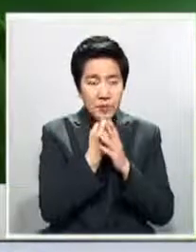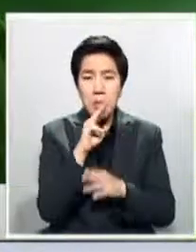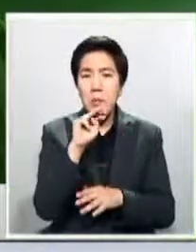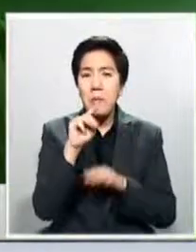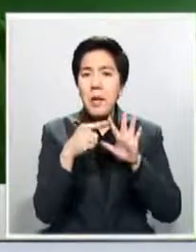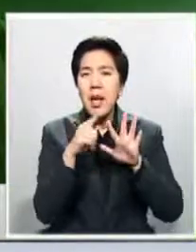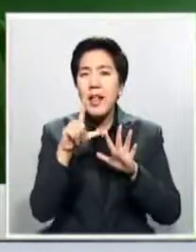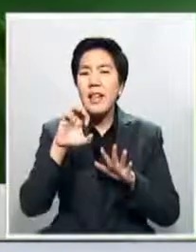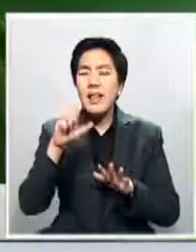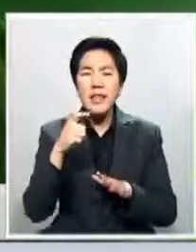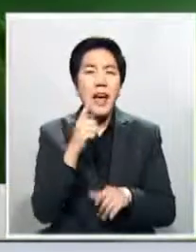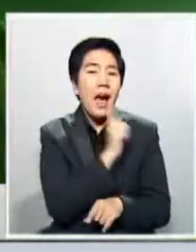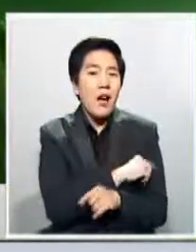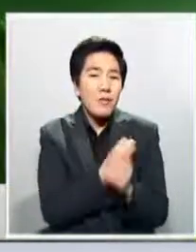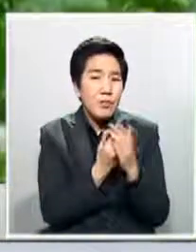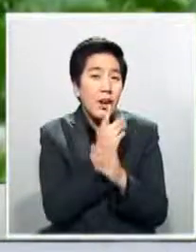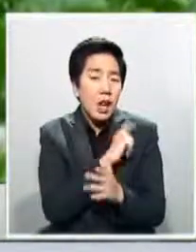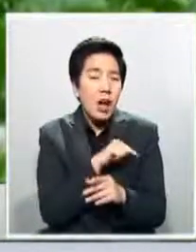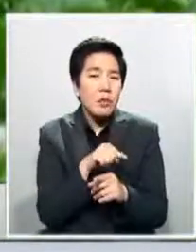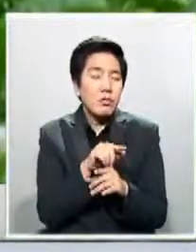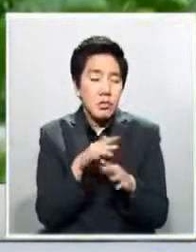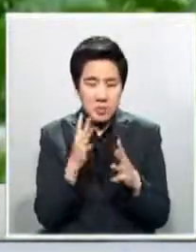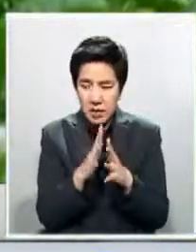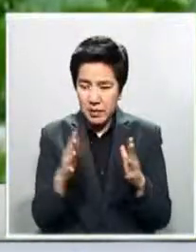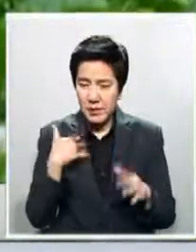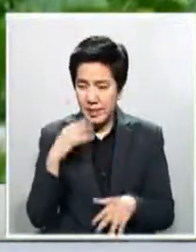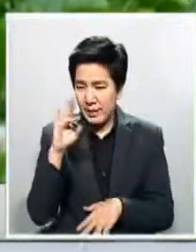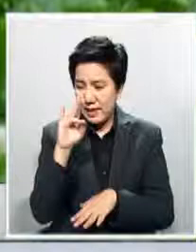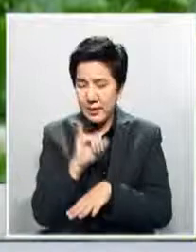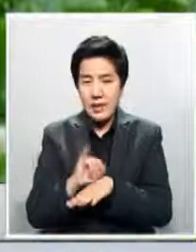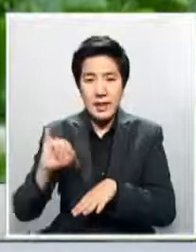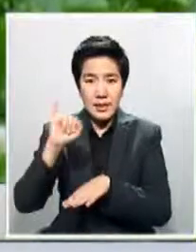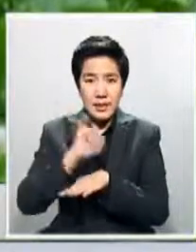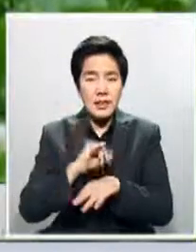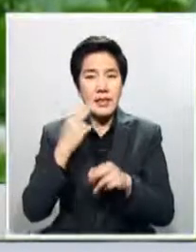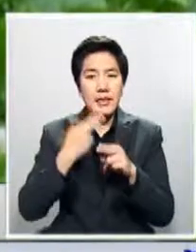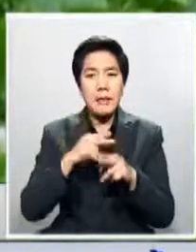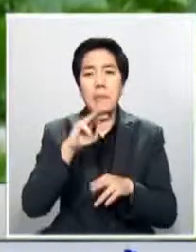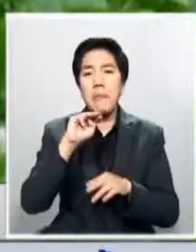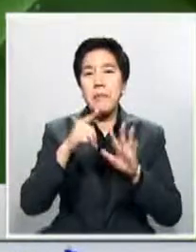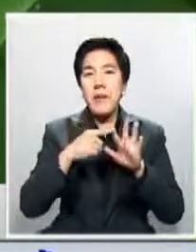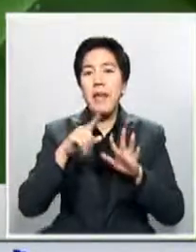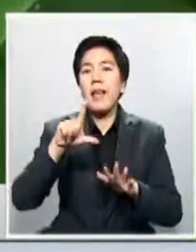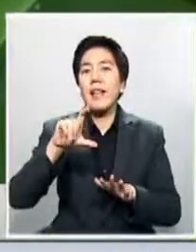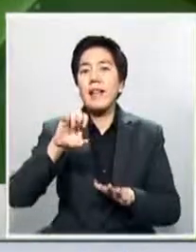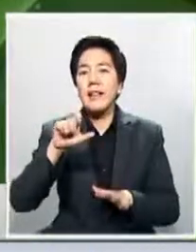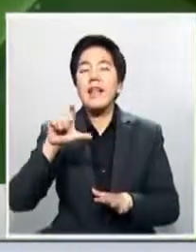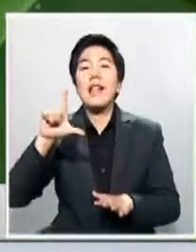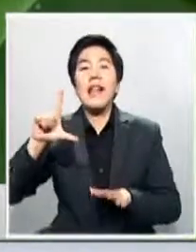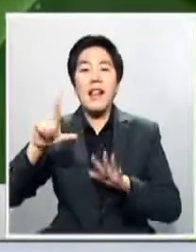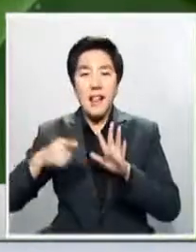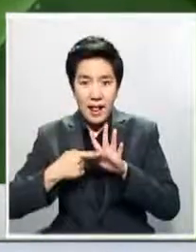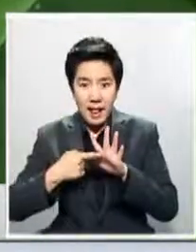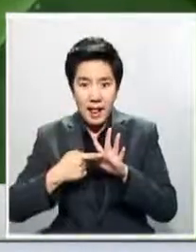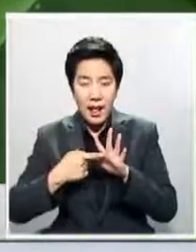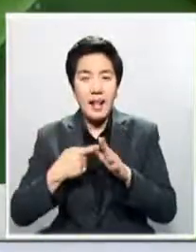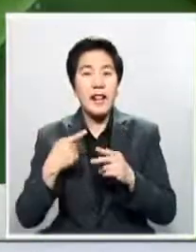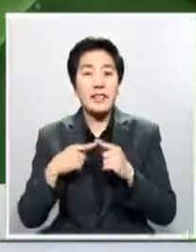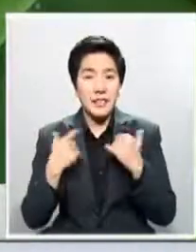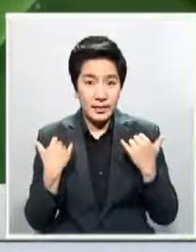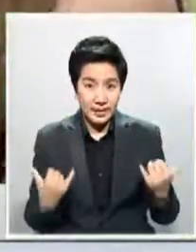ไร่พี่ 7ไร่ครับ อย่างที่พี่ปลูกนี่เขาเรียกมะลิอะไรอ่ะ มะล ิ ลาค ่ ะ มะล ิ ลา อ๋อมะลิลาเอางั้นไปแล้ว มะลิลาไม่